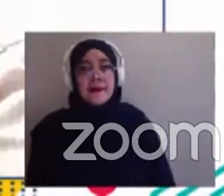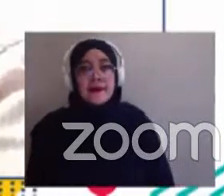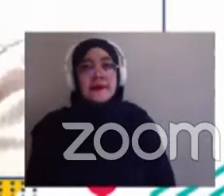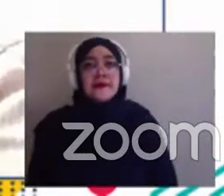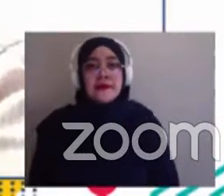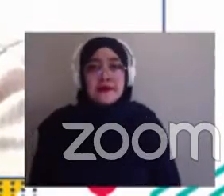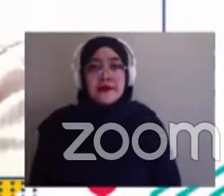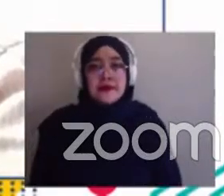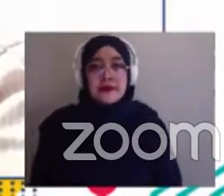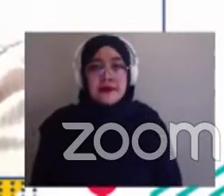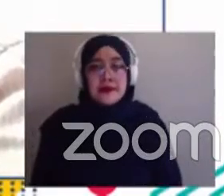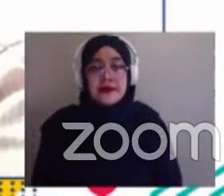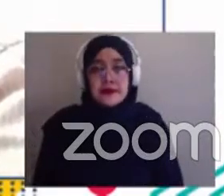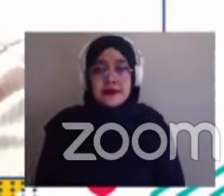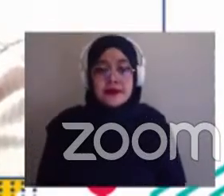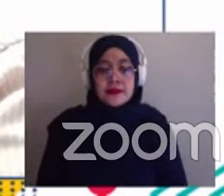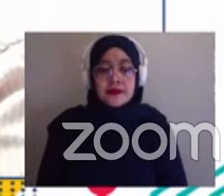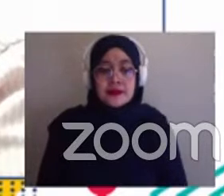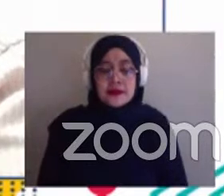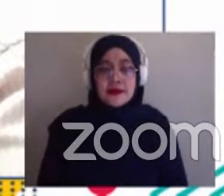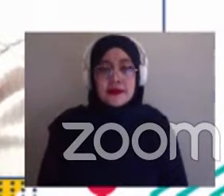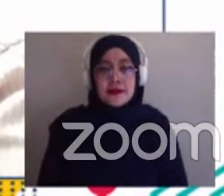adalah kadang-kadang